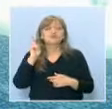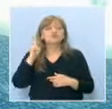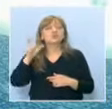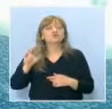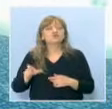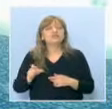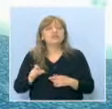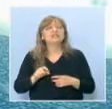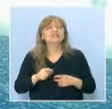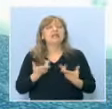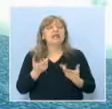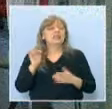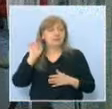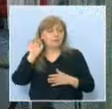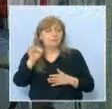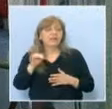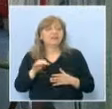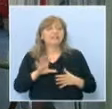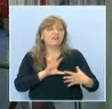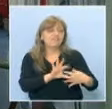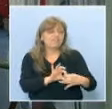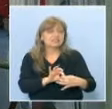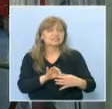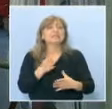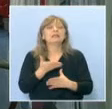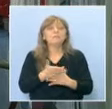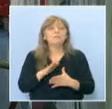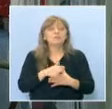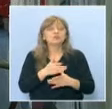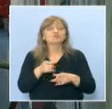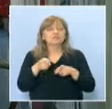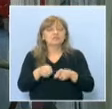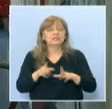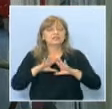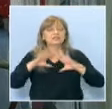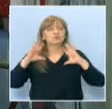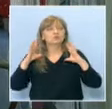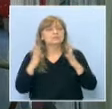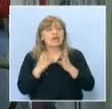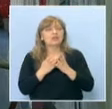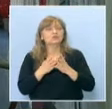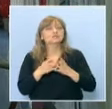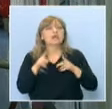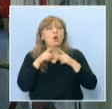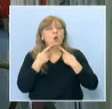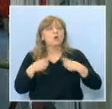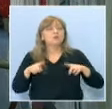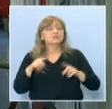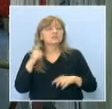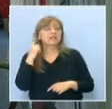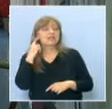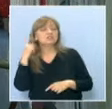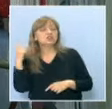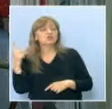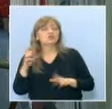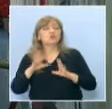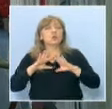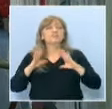бъдат проводника между това, което е като цялостна музика и се слуша от всички